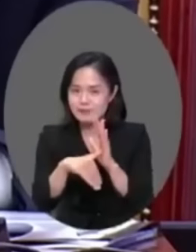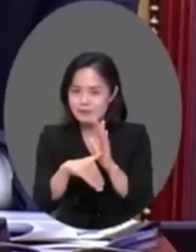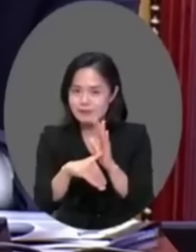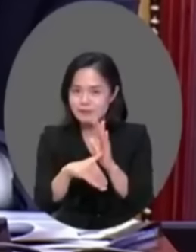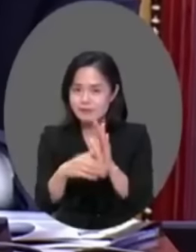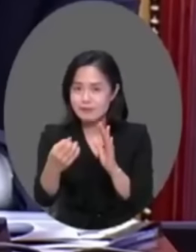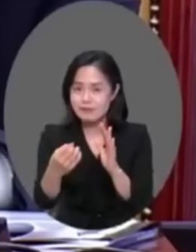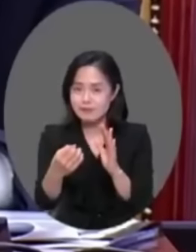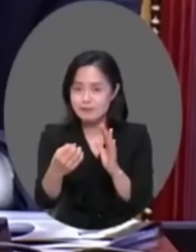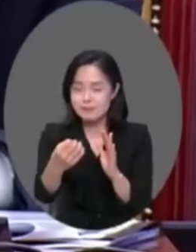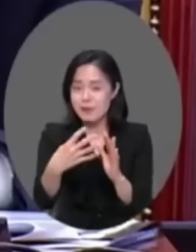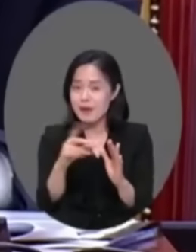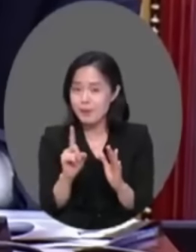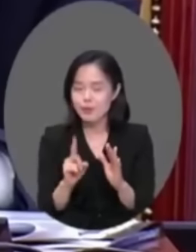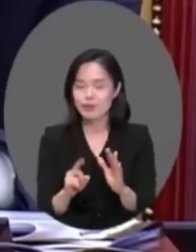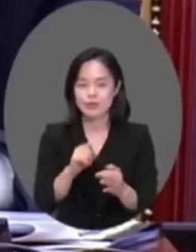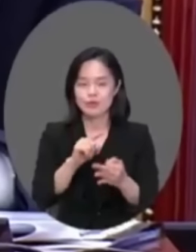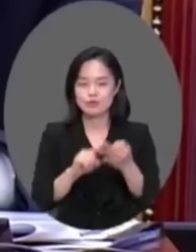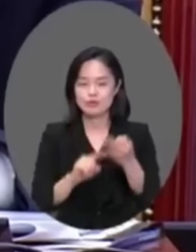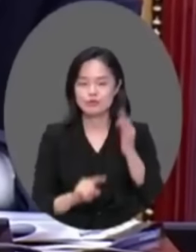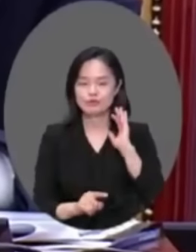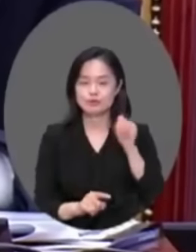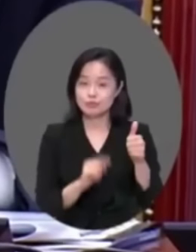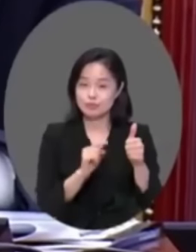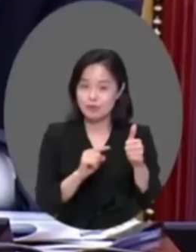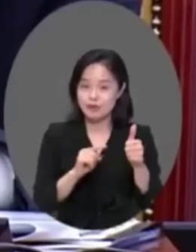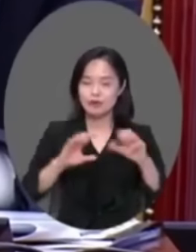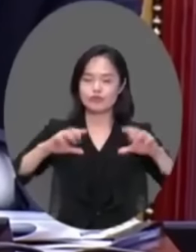하셨는데 윤석열 정부의 국정 철학이